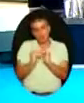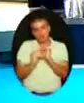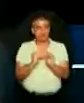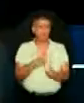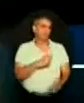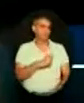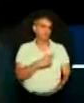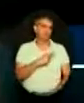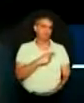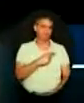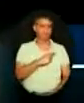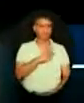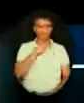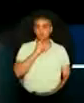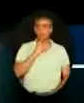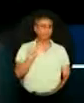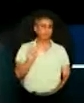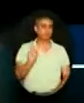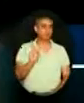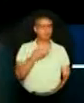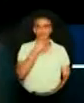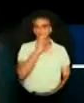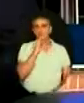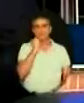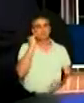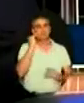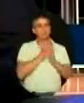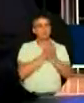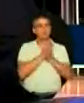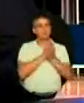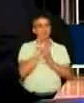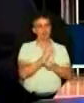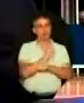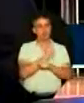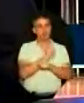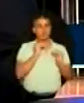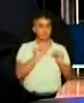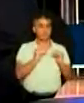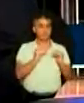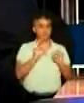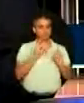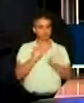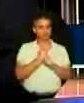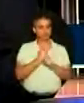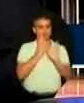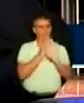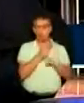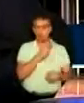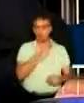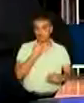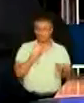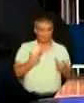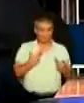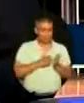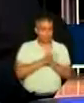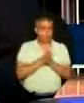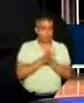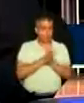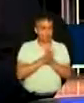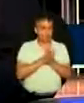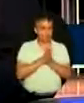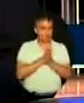עליו. העניין הוא כזה, כל השאלה, נקודה היא, מהי רמת המוטיבציה בתקופה מסוימת כדי להפעיל טרור?